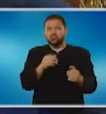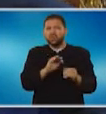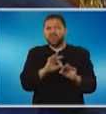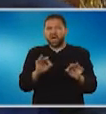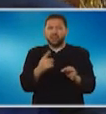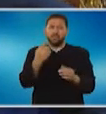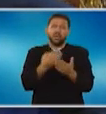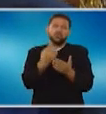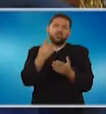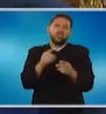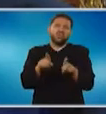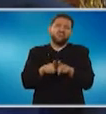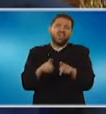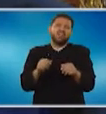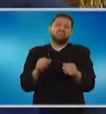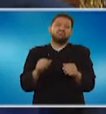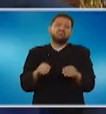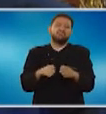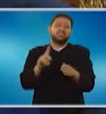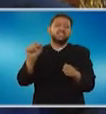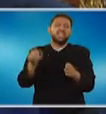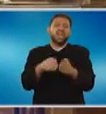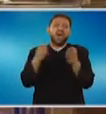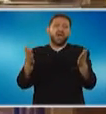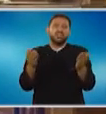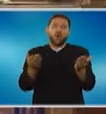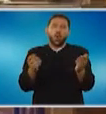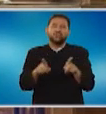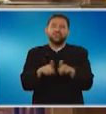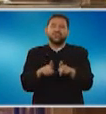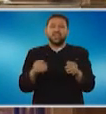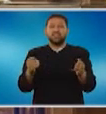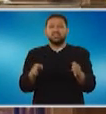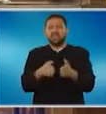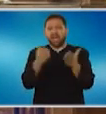anumit gen de carte. Orice tip de literatură,